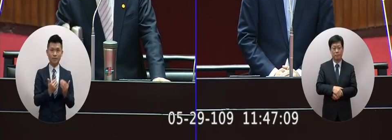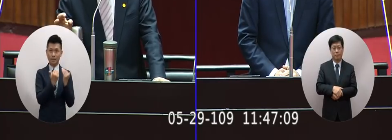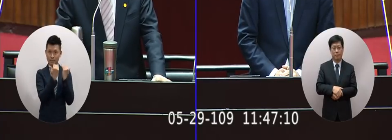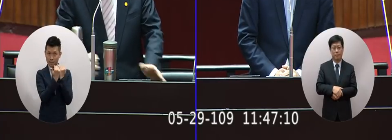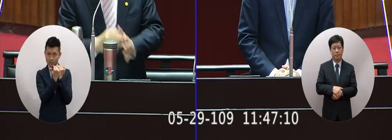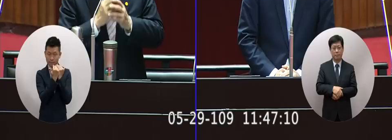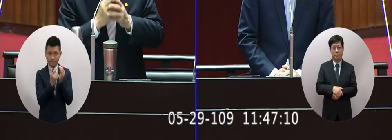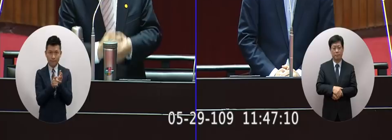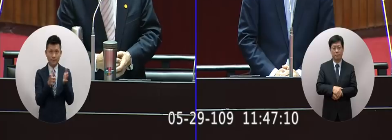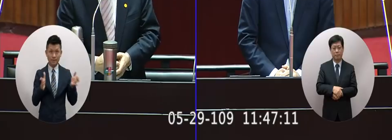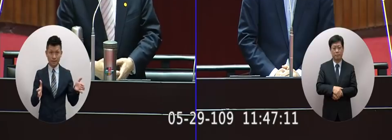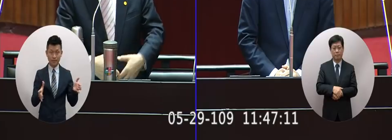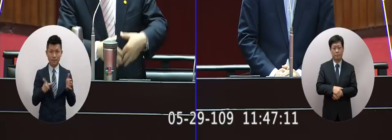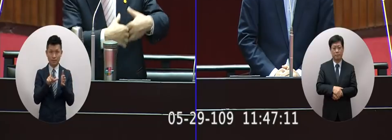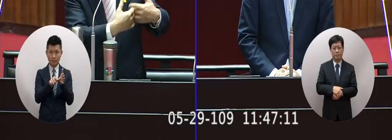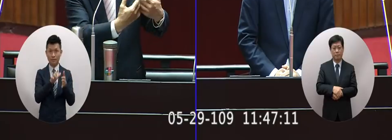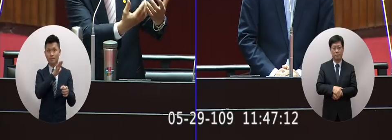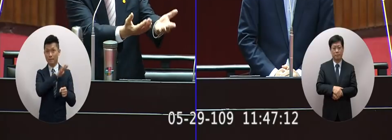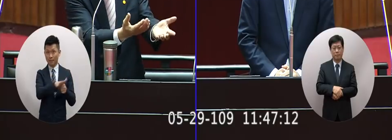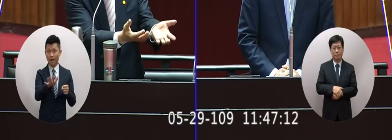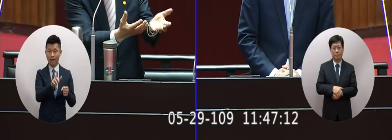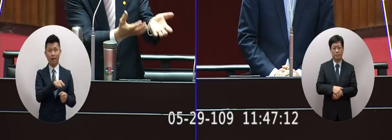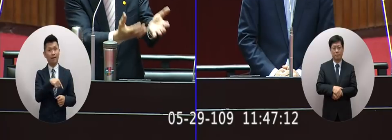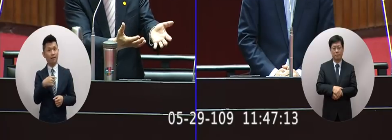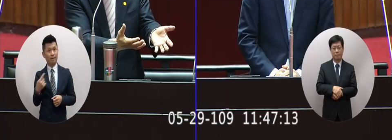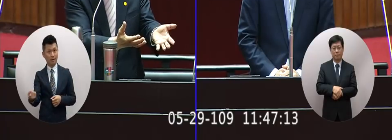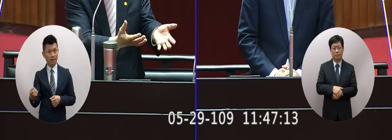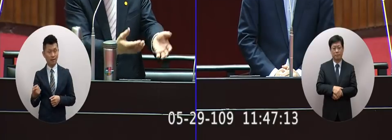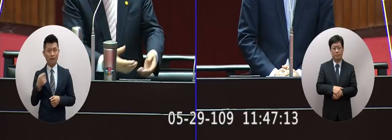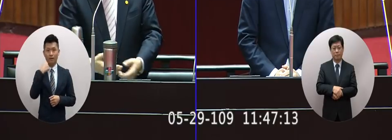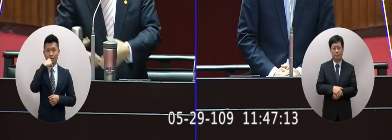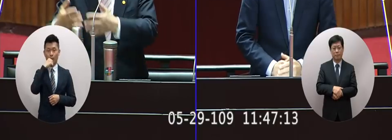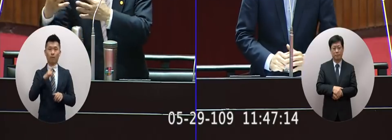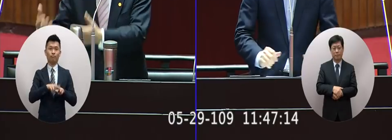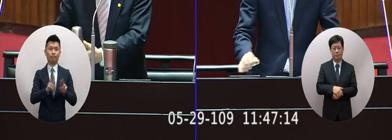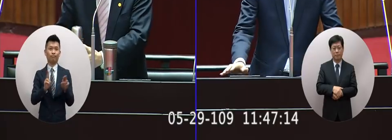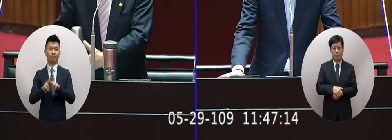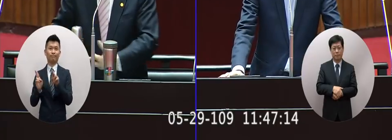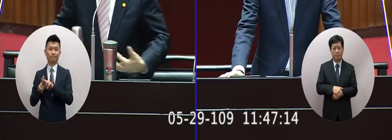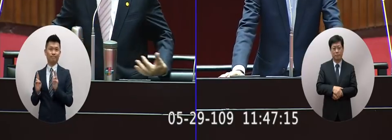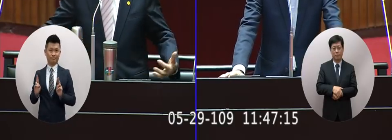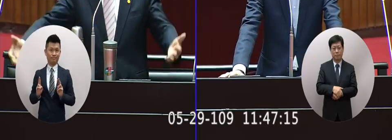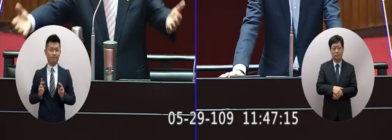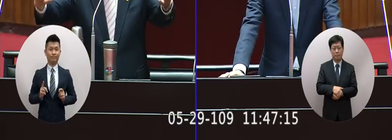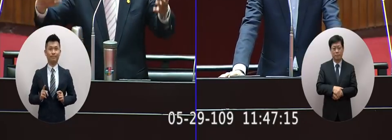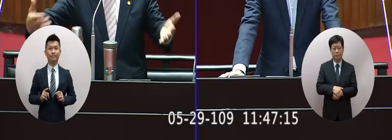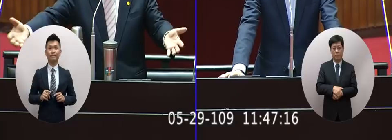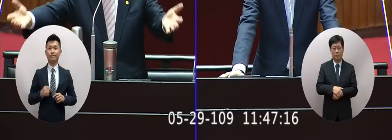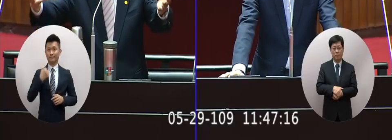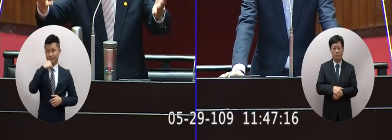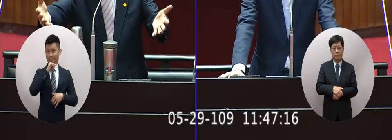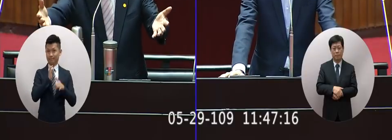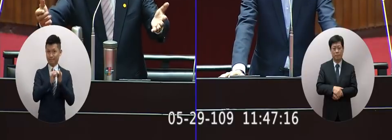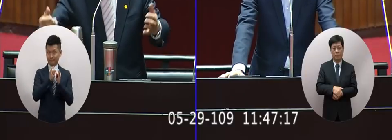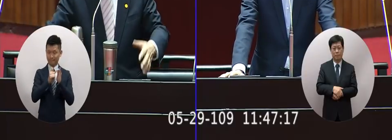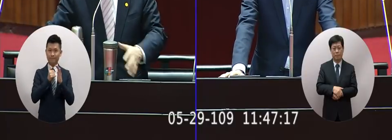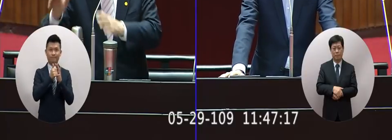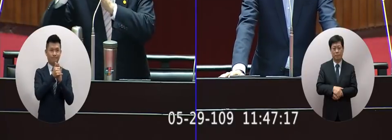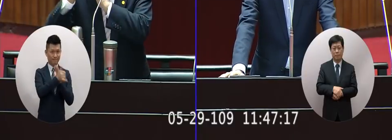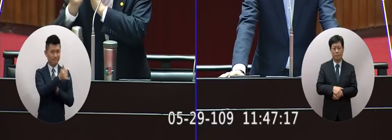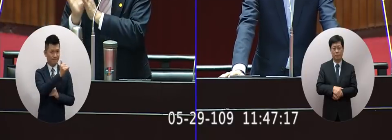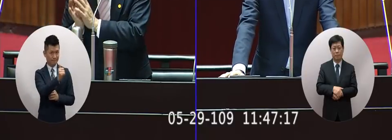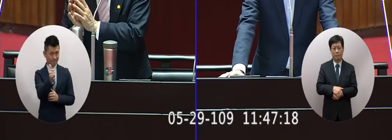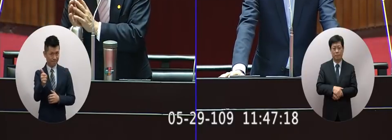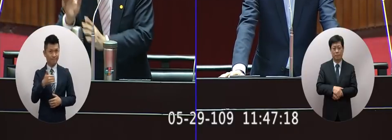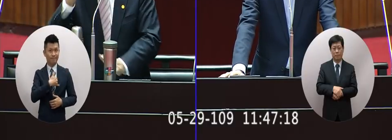期满，准备来国内松绑，而国内松绑后，国人就会渐渐出来。